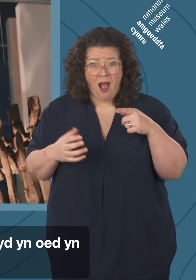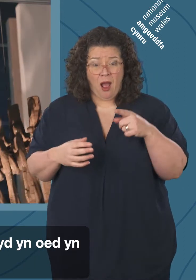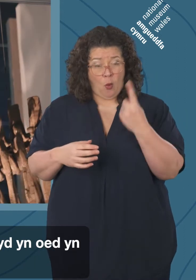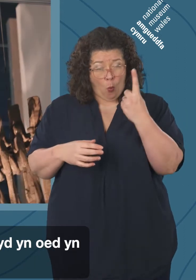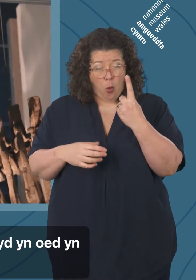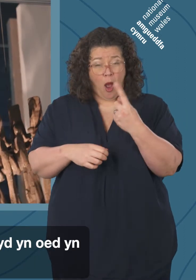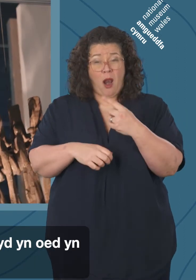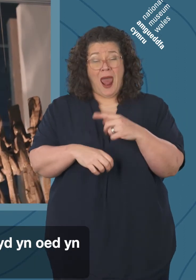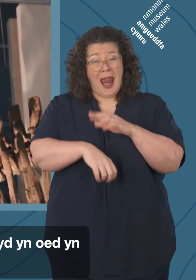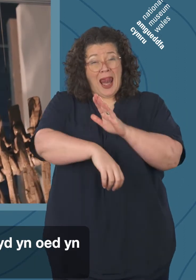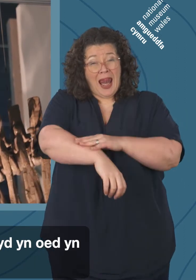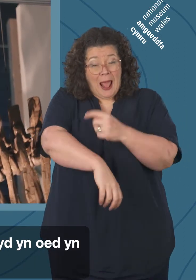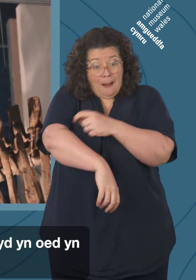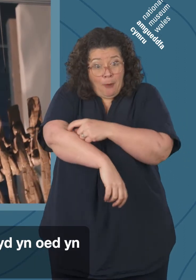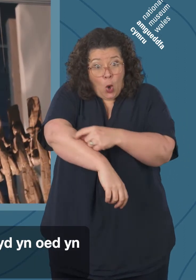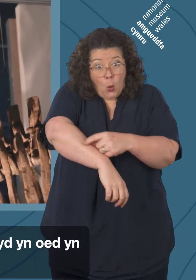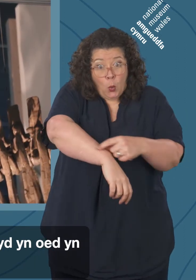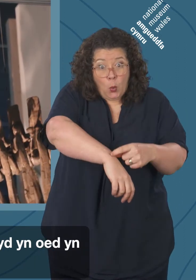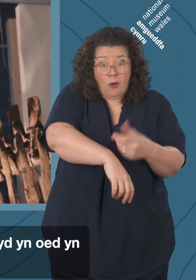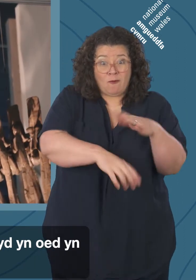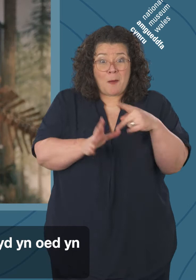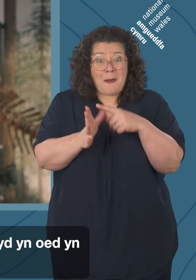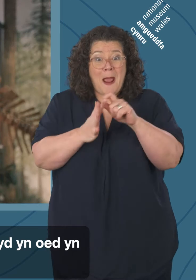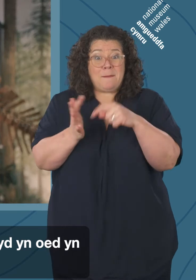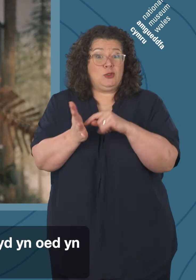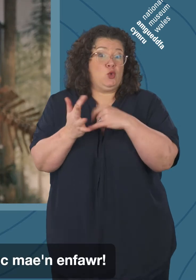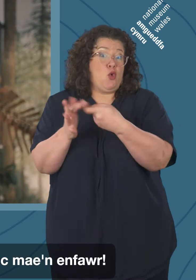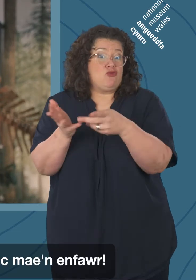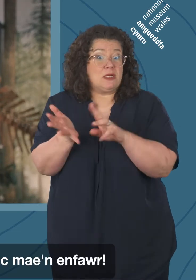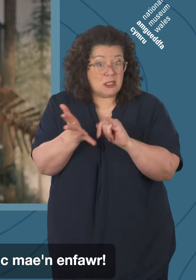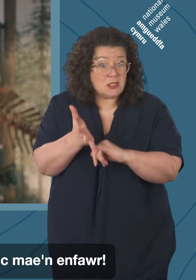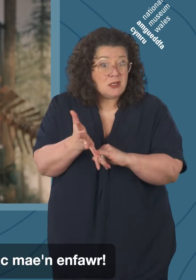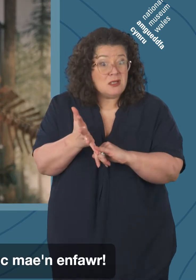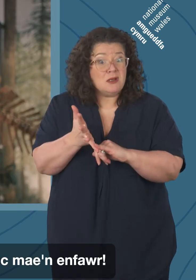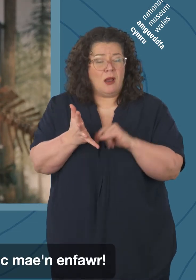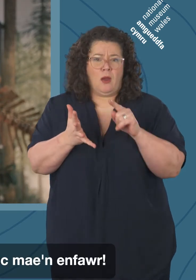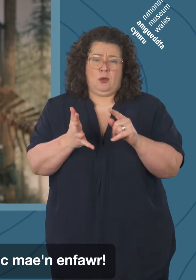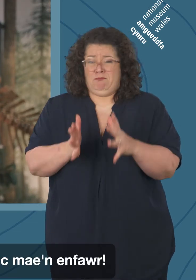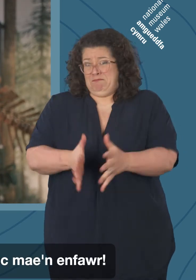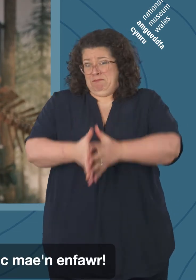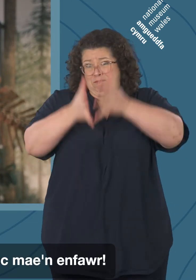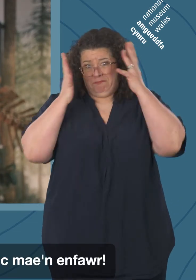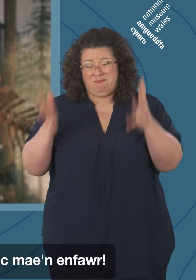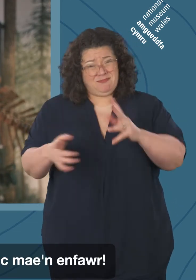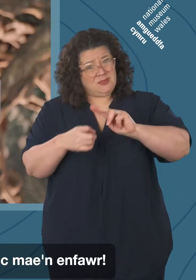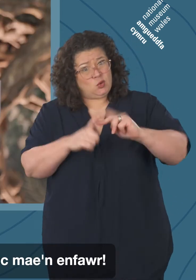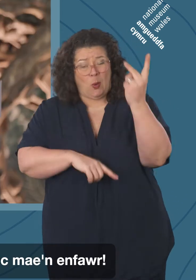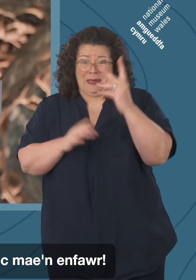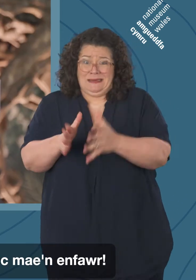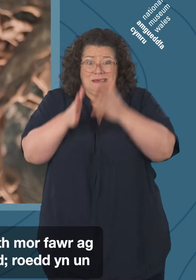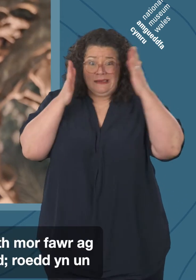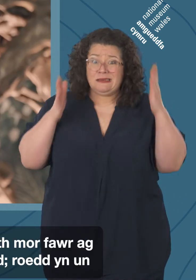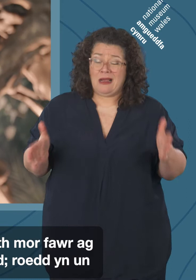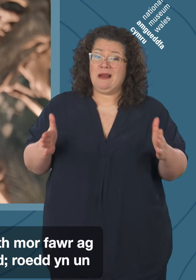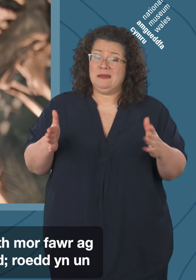roedd rai o ddeinosauriad yn bwain o hynny. Dim o'n asgoen, cois, Apatosaurus ac mae'n enn